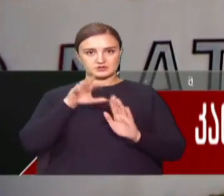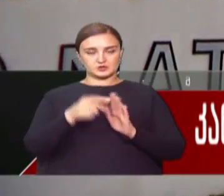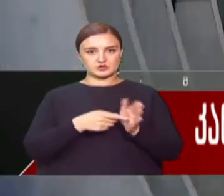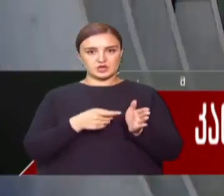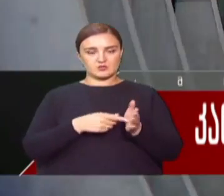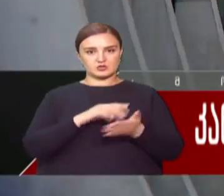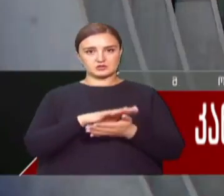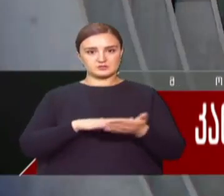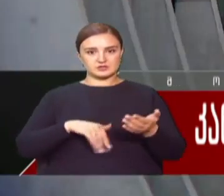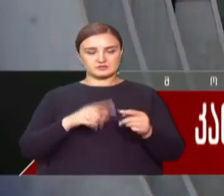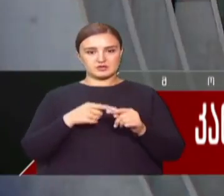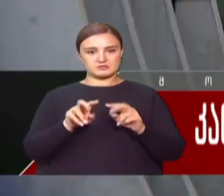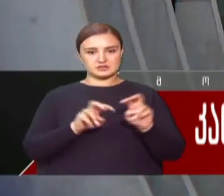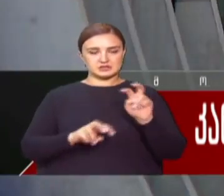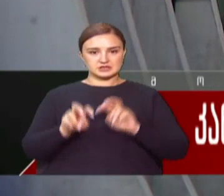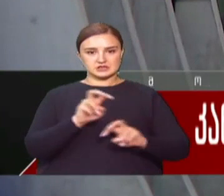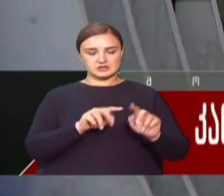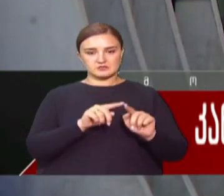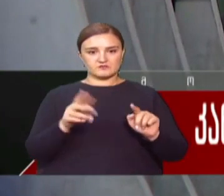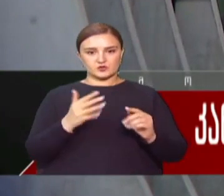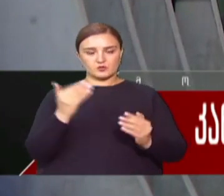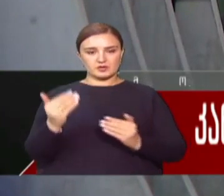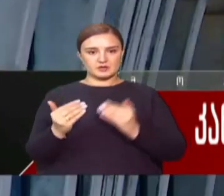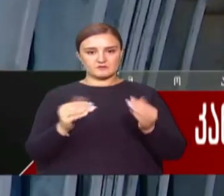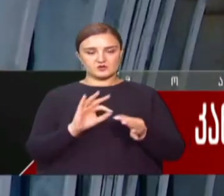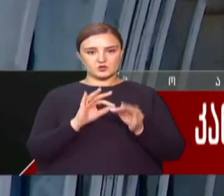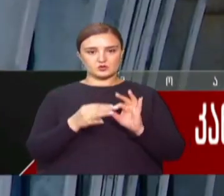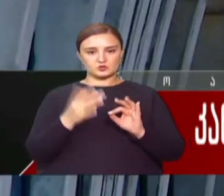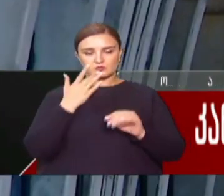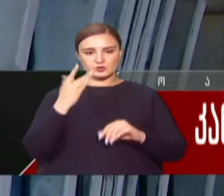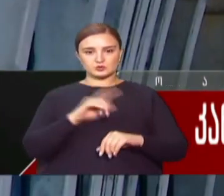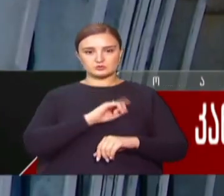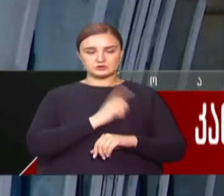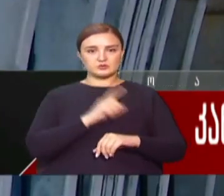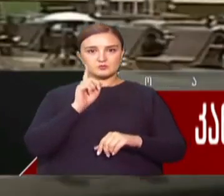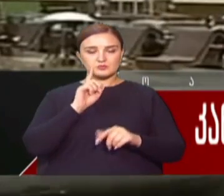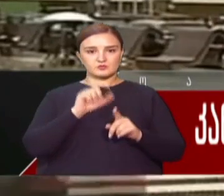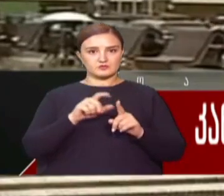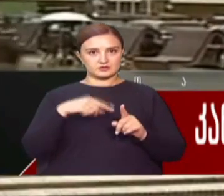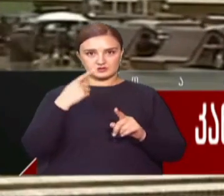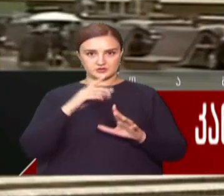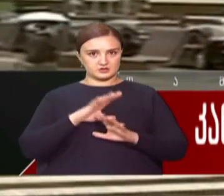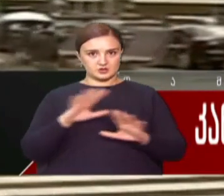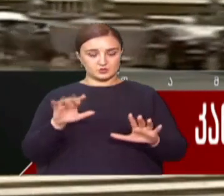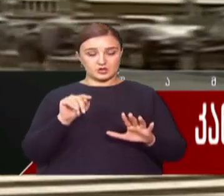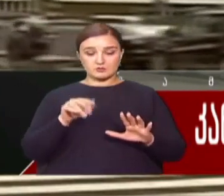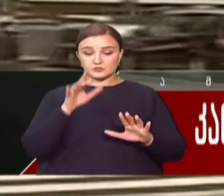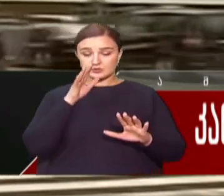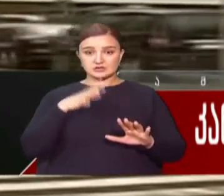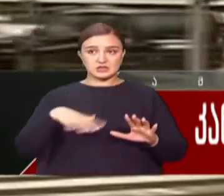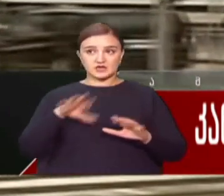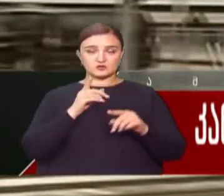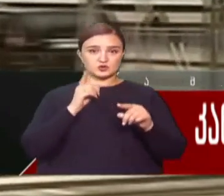გამოძიება გრძელდება და ამ ძიების ფარგლებში რომელიმე კონკრეტული პოლიტიკური ძალა ჯერ არ დასახელებულა. ამასობაში კი საქართველოდან